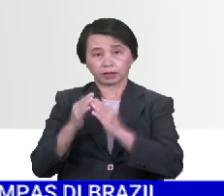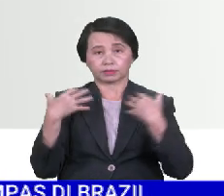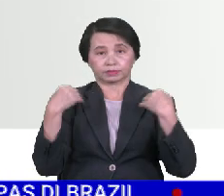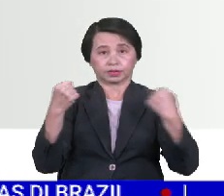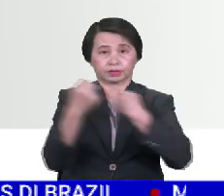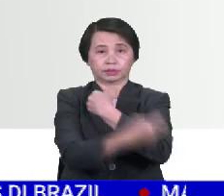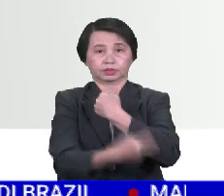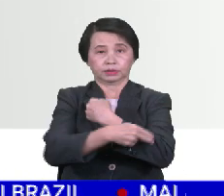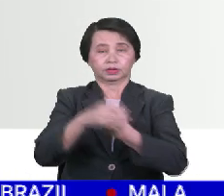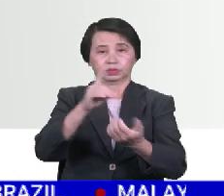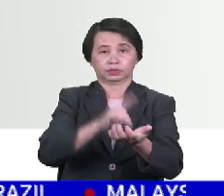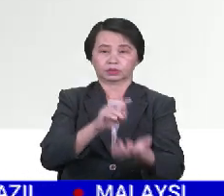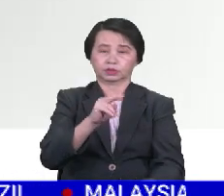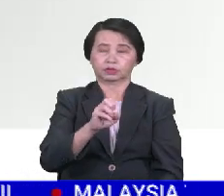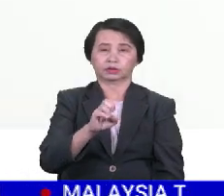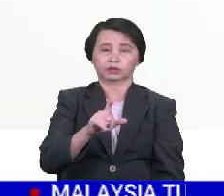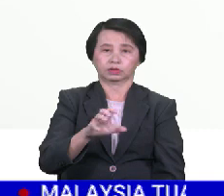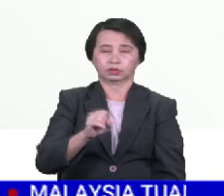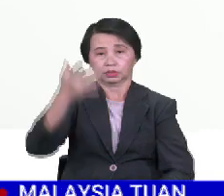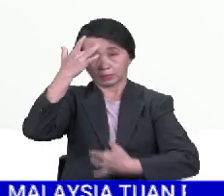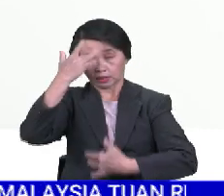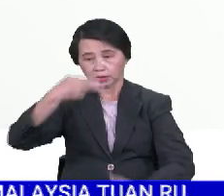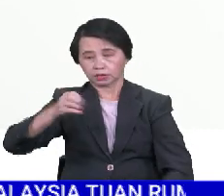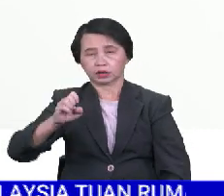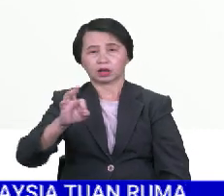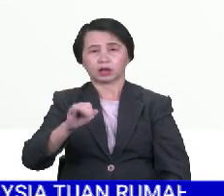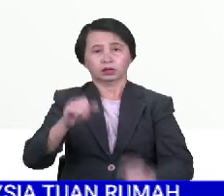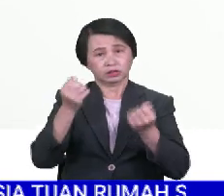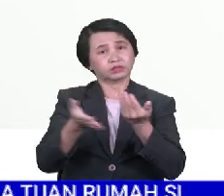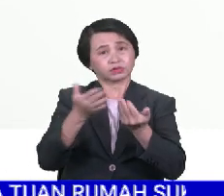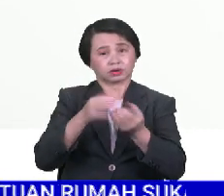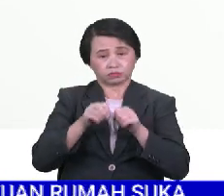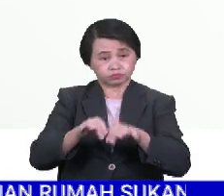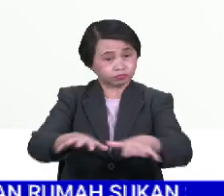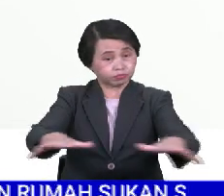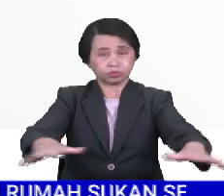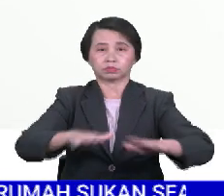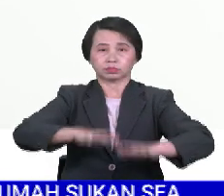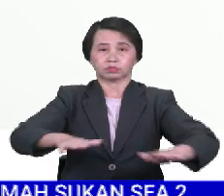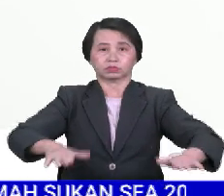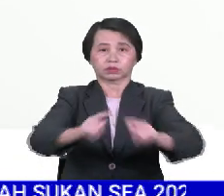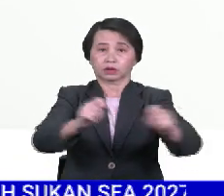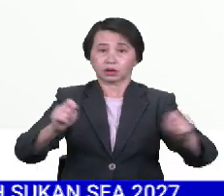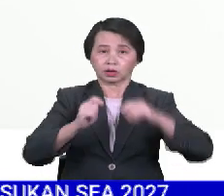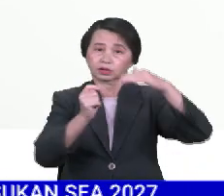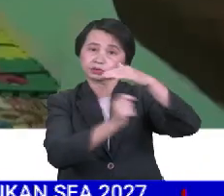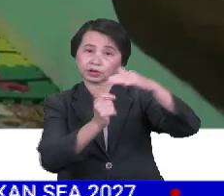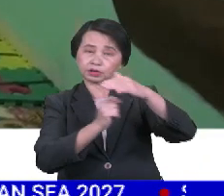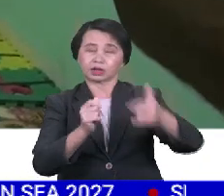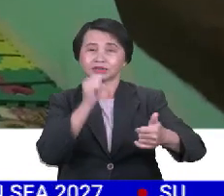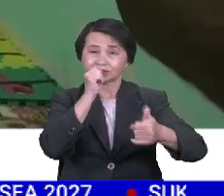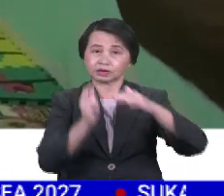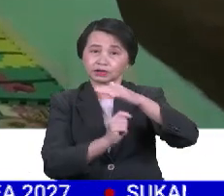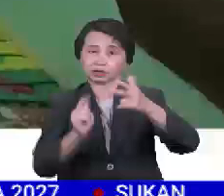dokter Nurlela Arifin penyakit Yes FM di mudah menjangkiti orang lain terutama kanak-kanak di premis seperti taska tapi